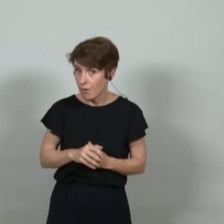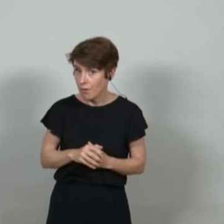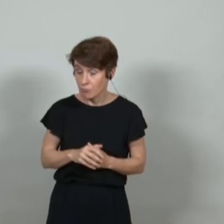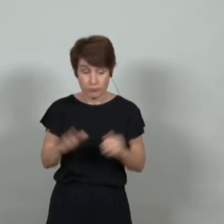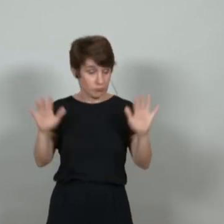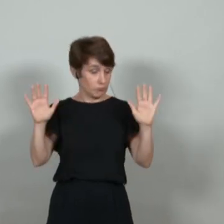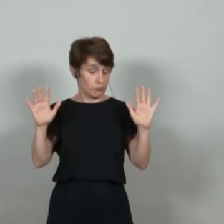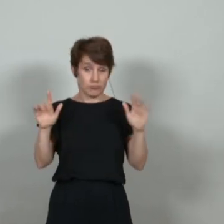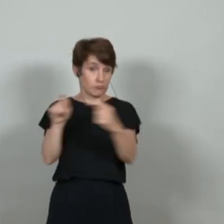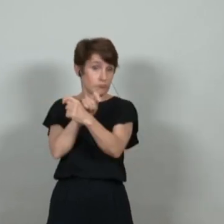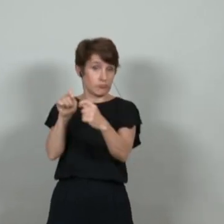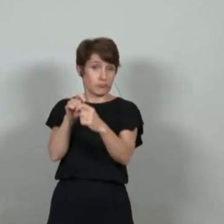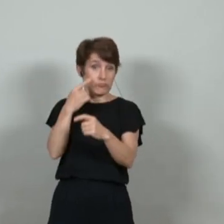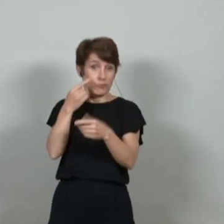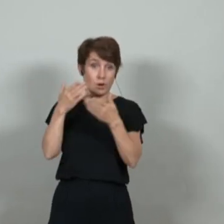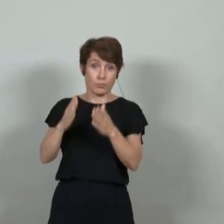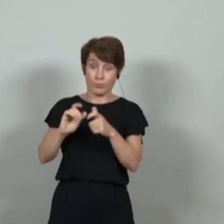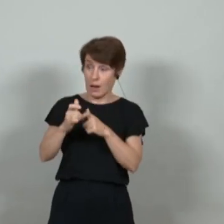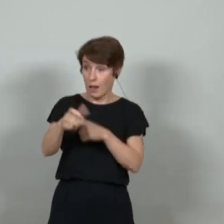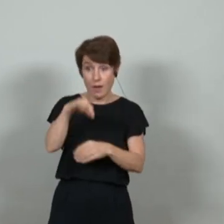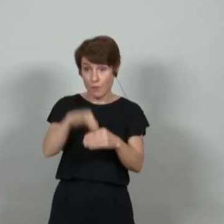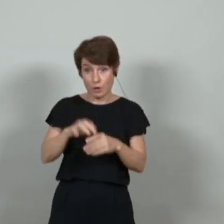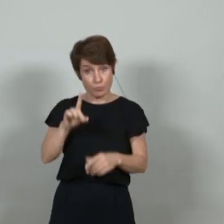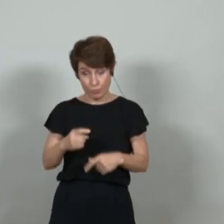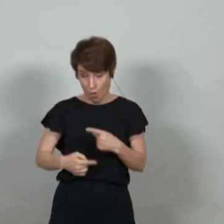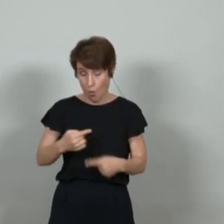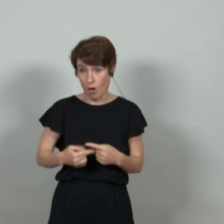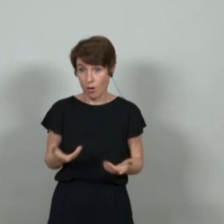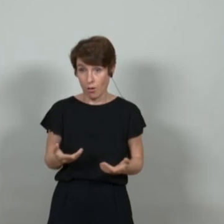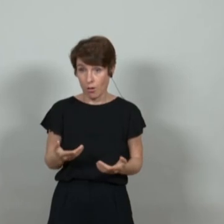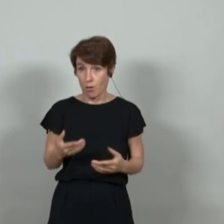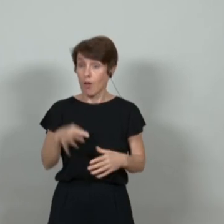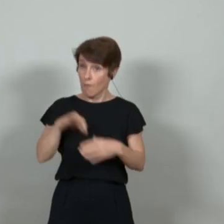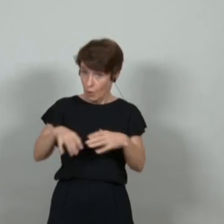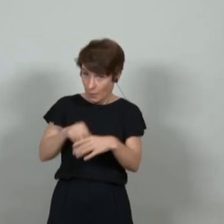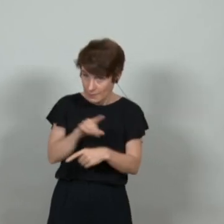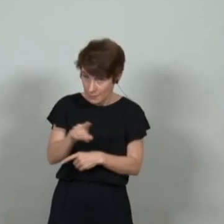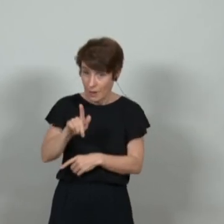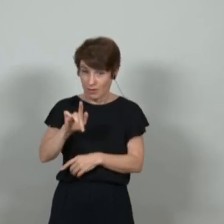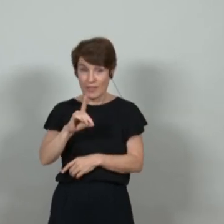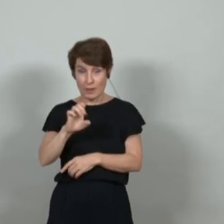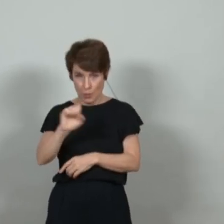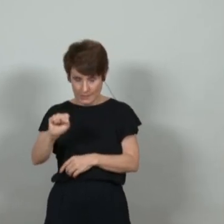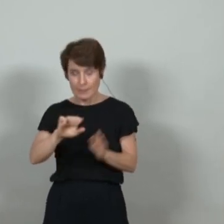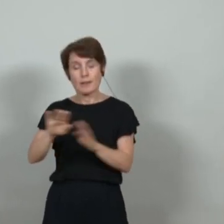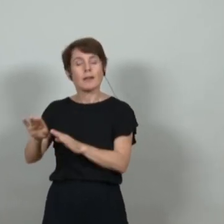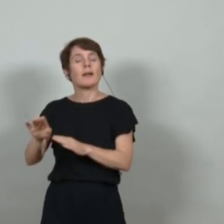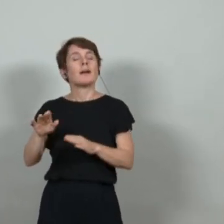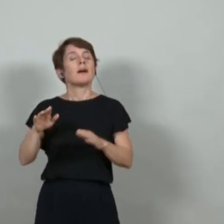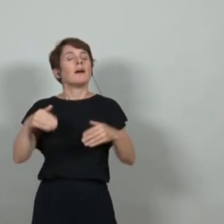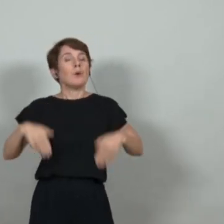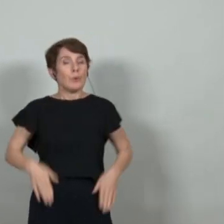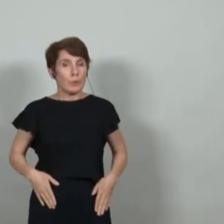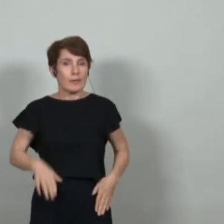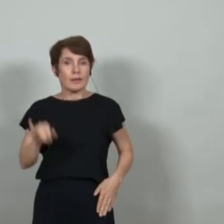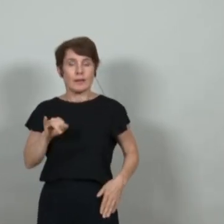après parce que j'ai lancé déjà les opérations de vote donc vous faites NPPV pour gdes qui s'abstient